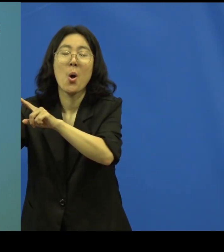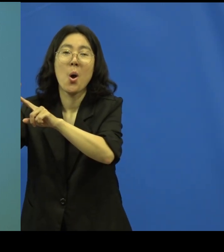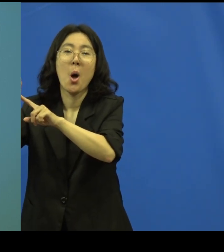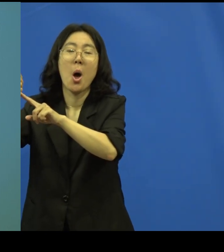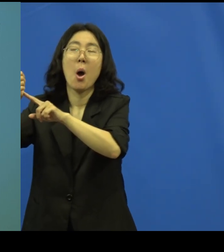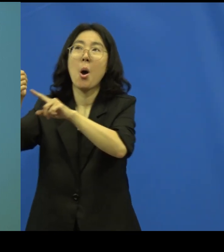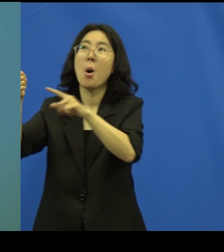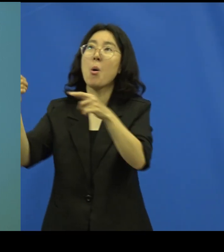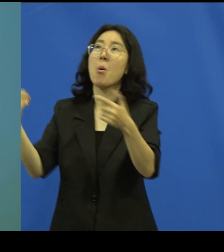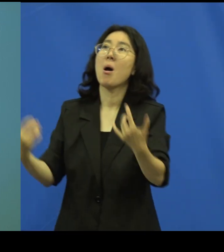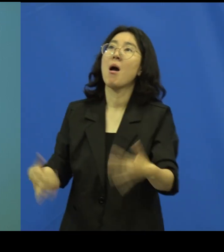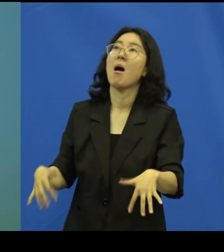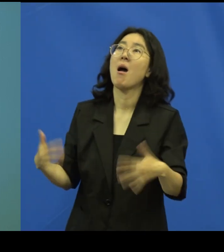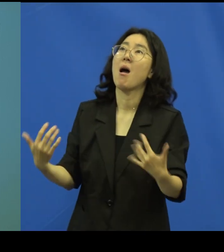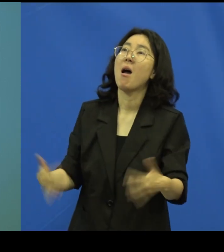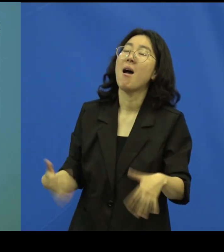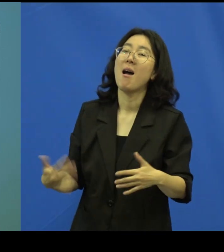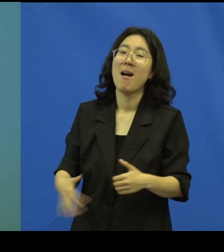그분을 보면